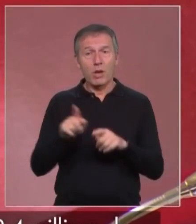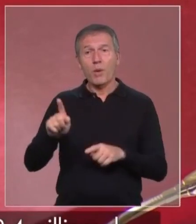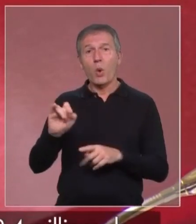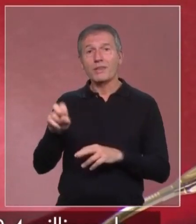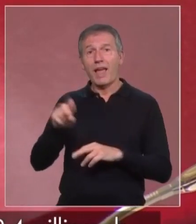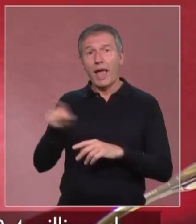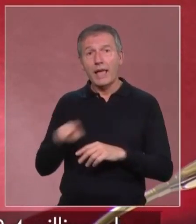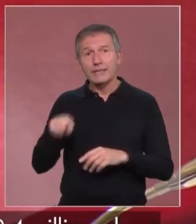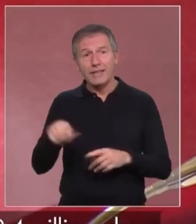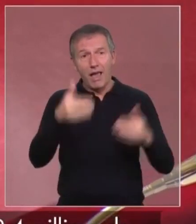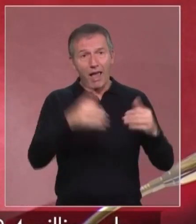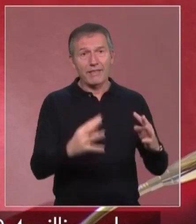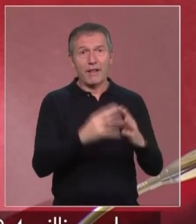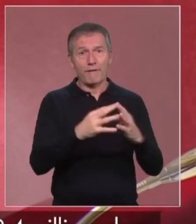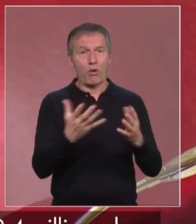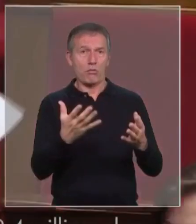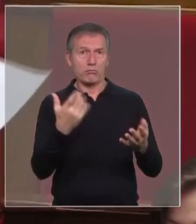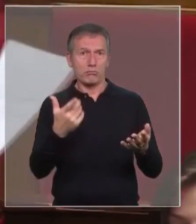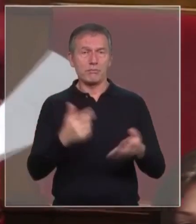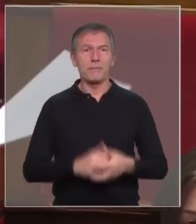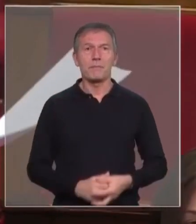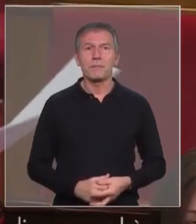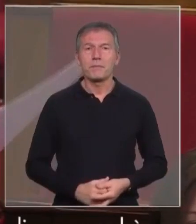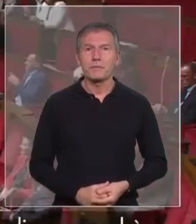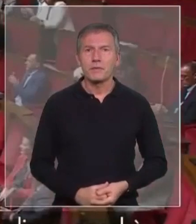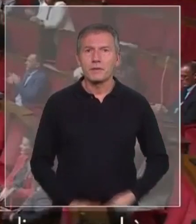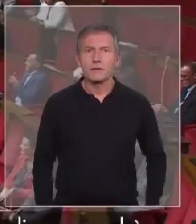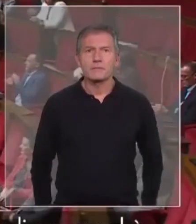Guterres, à un cessez-le-feu humanitaire?